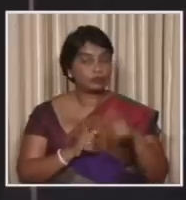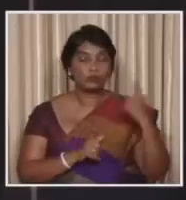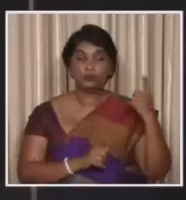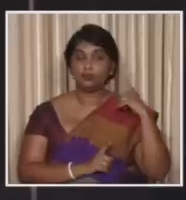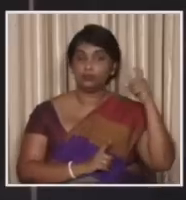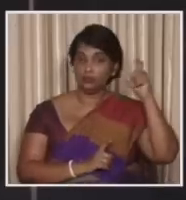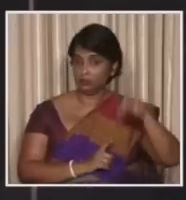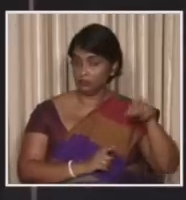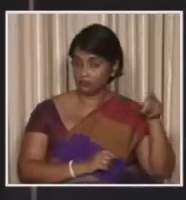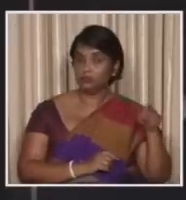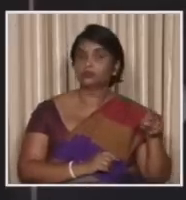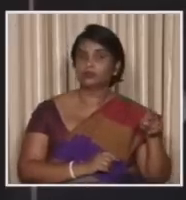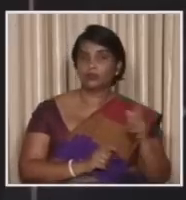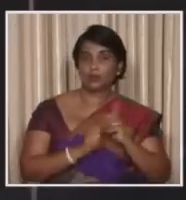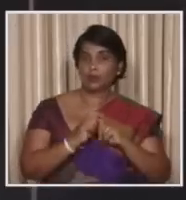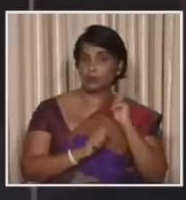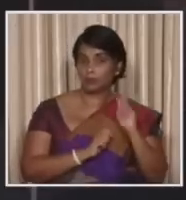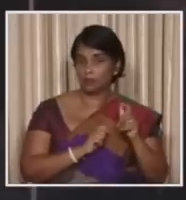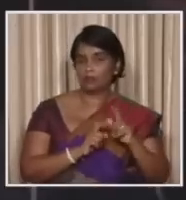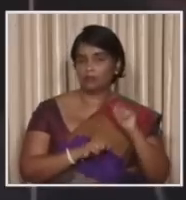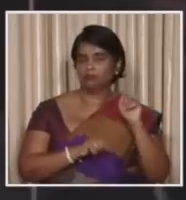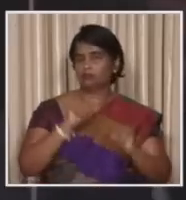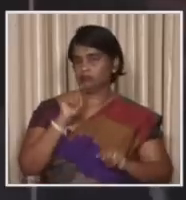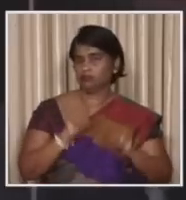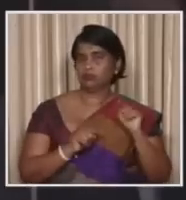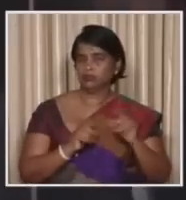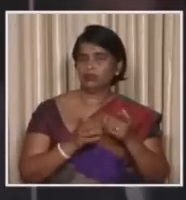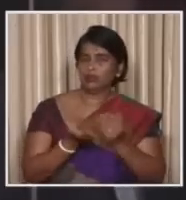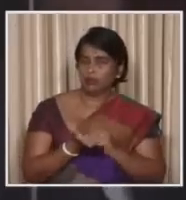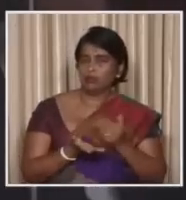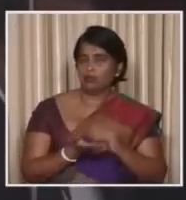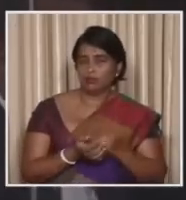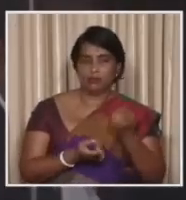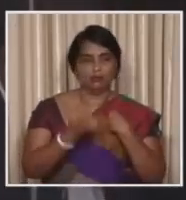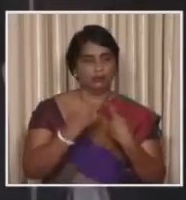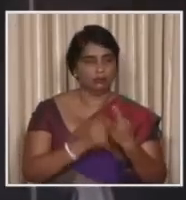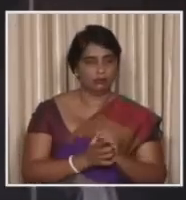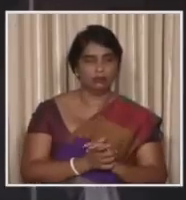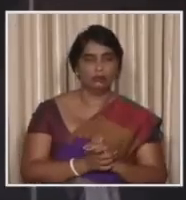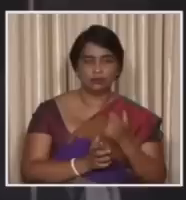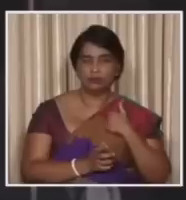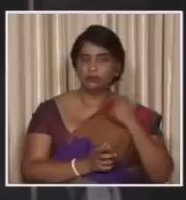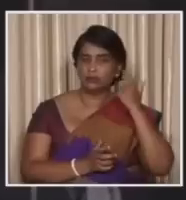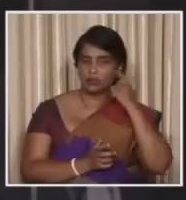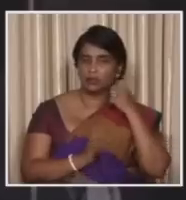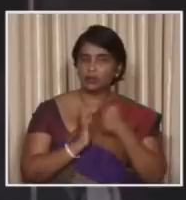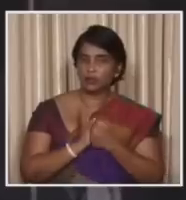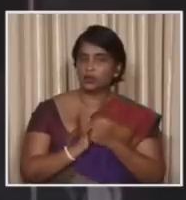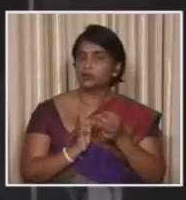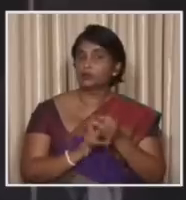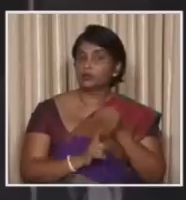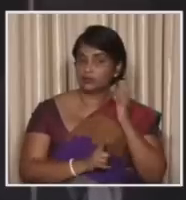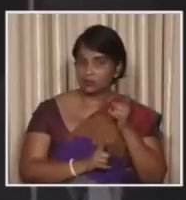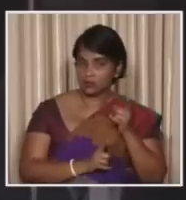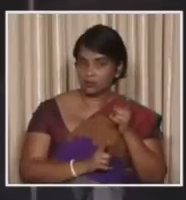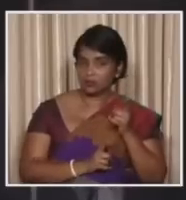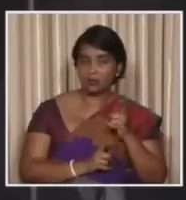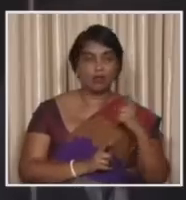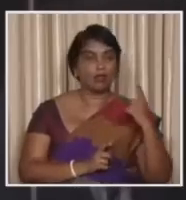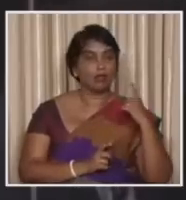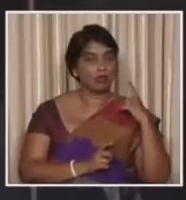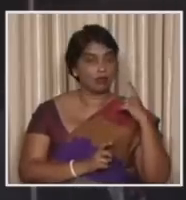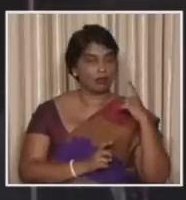සෙබළුන්ගේ දීමනාවල විෂමතාවයන් ගැන ඔවුන් නිතර මැසිල්නගෙන මම හිතනවා ගරු ජනාධිපතිතුමා